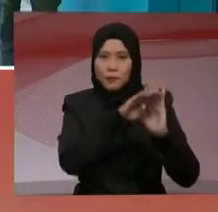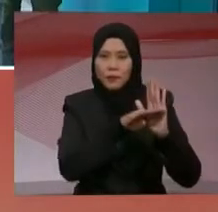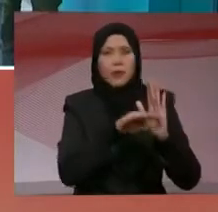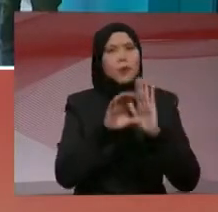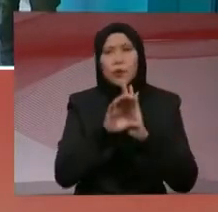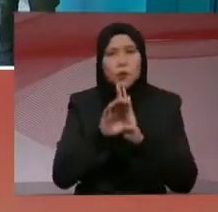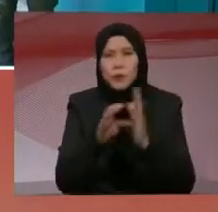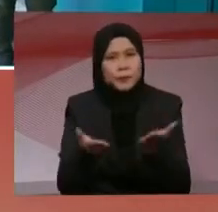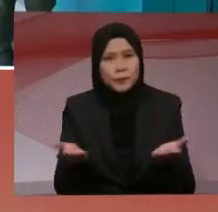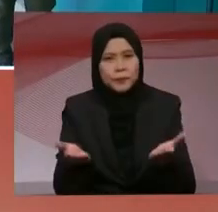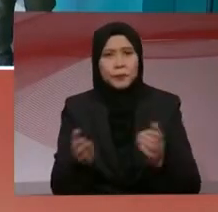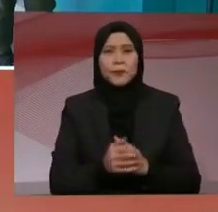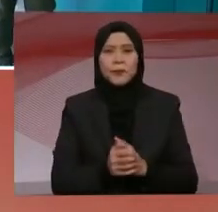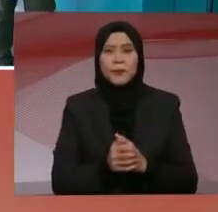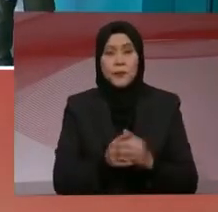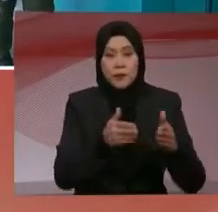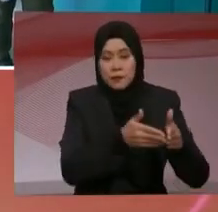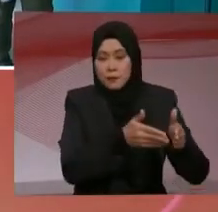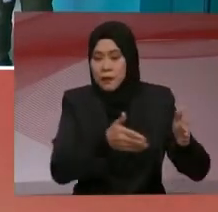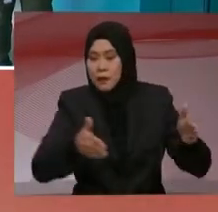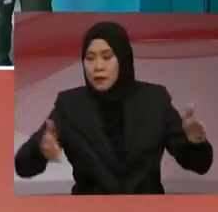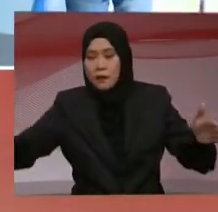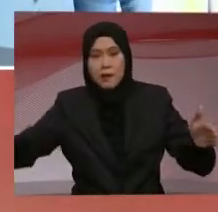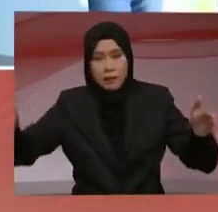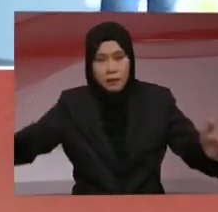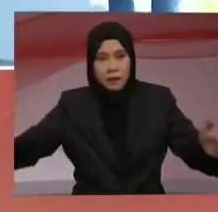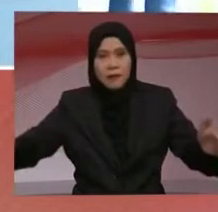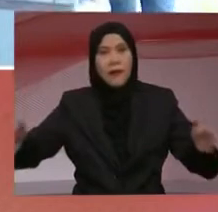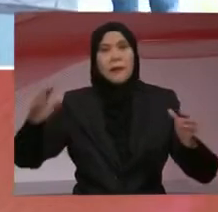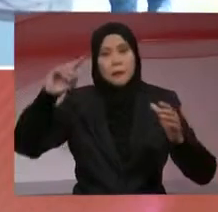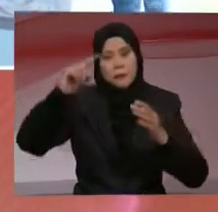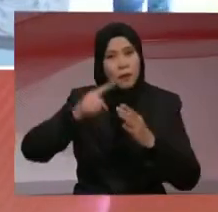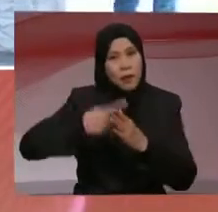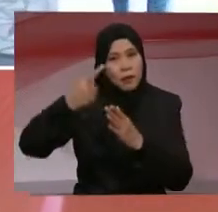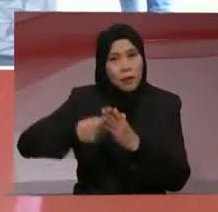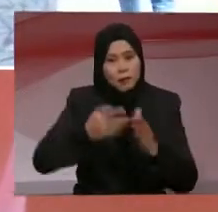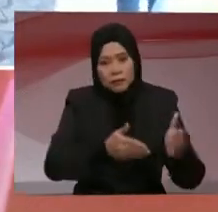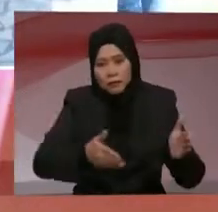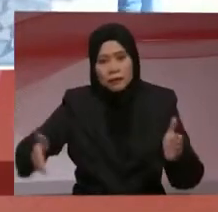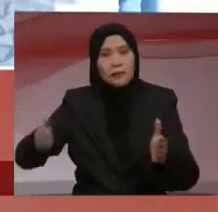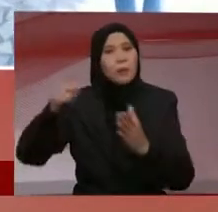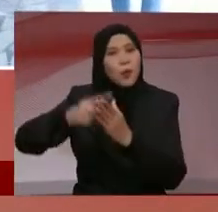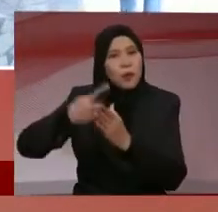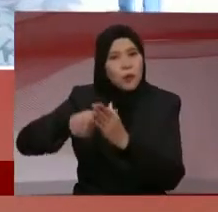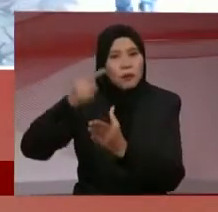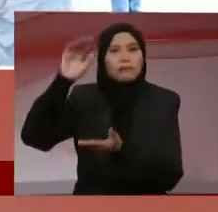Contohnya, memanjangkan tempoh bayaran balik pada kadar ansuran bulanan yang lebih rendah.